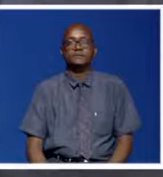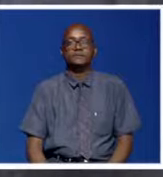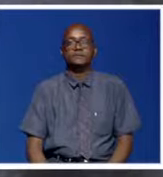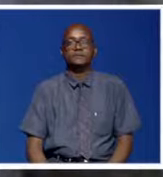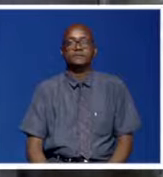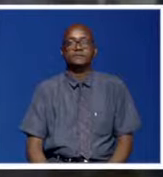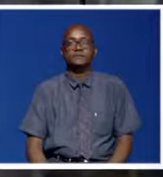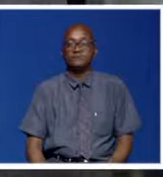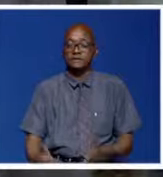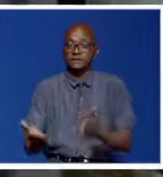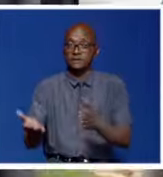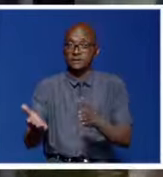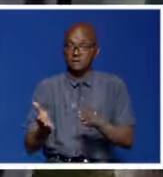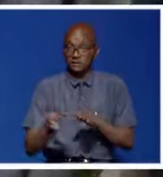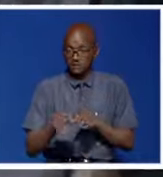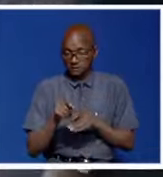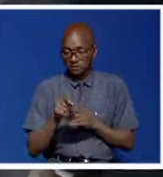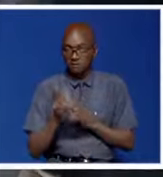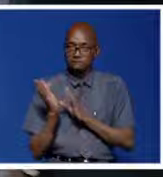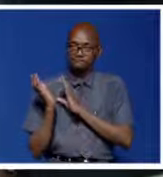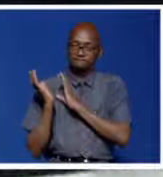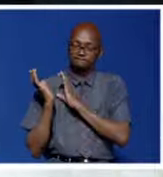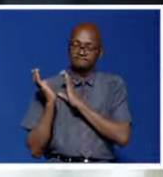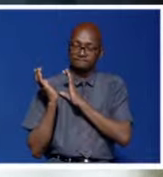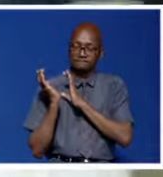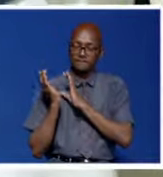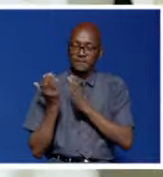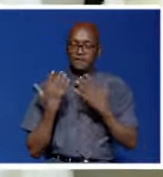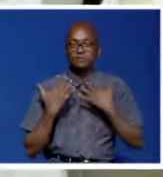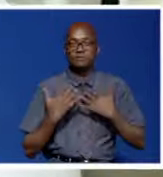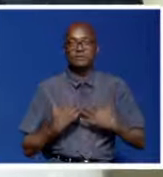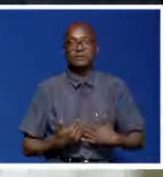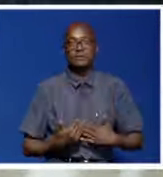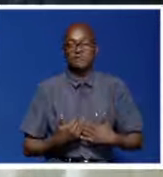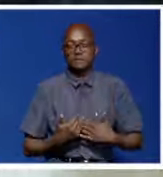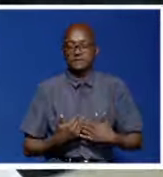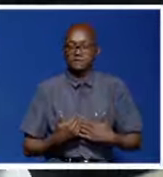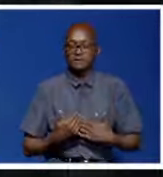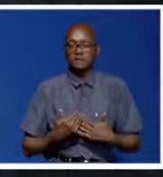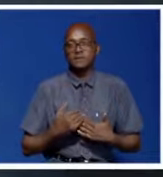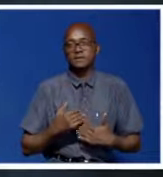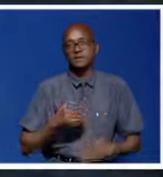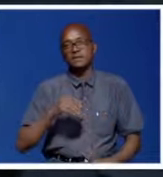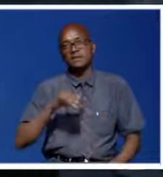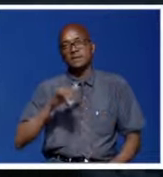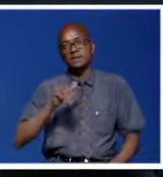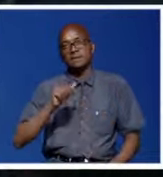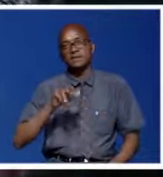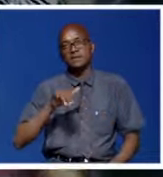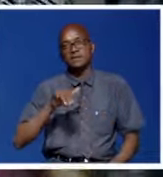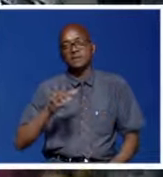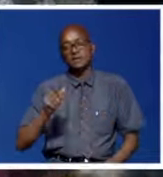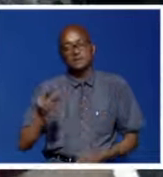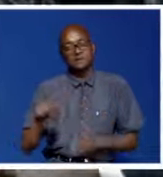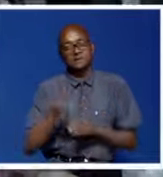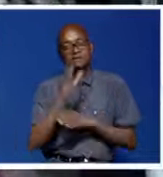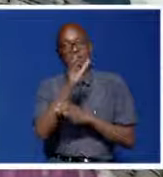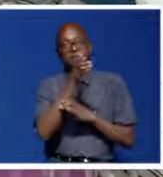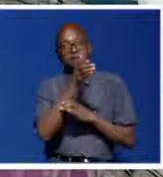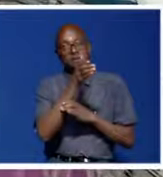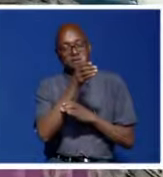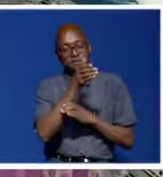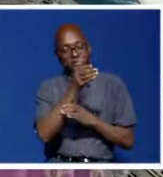Ni jeneza lilobeba mwili wa marehemu Ahmad Yahya Abdul Wakil likiingizwa msikitini kwa ajili ya kisomo cha khitma na sala ya